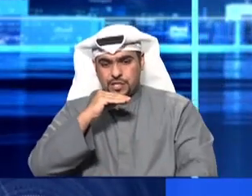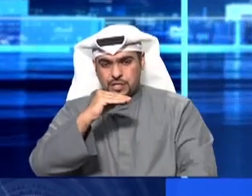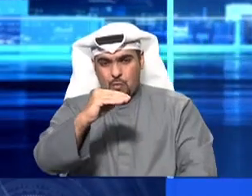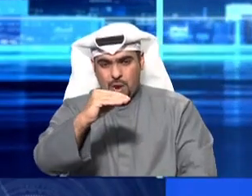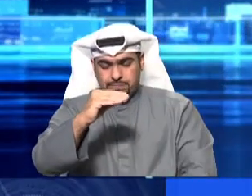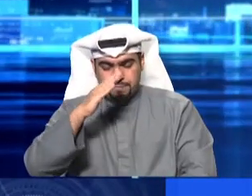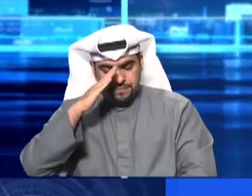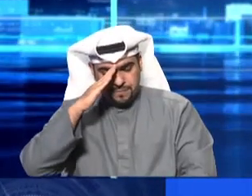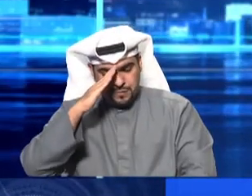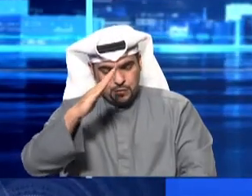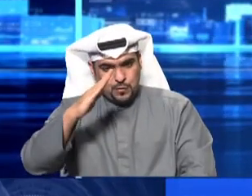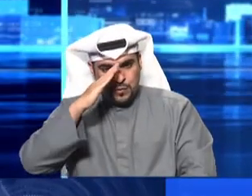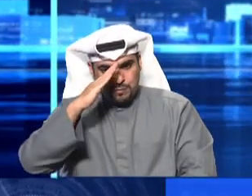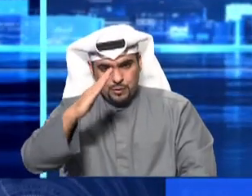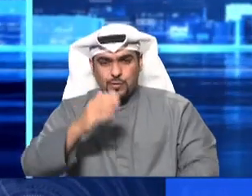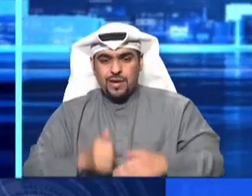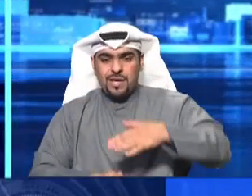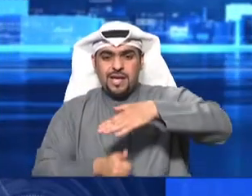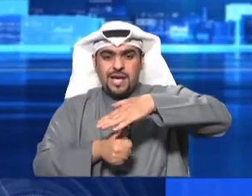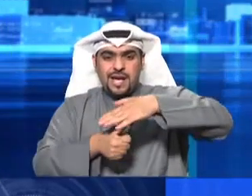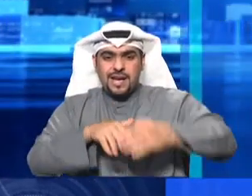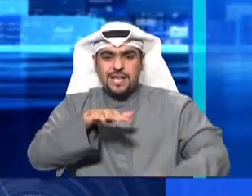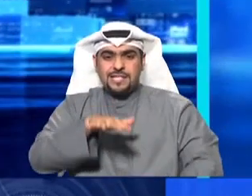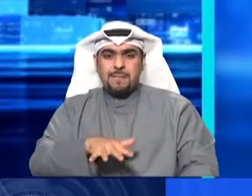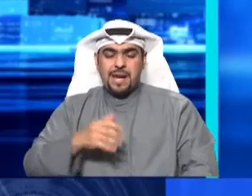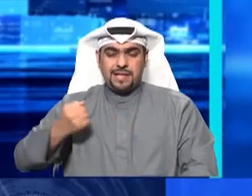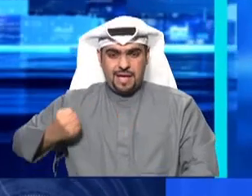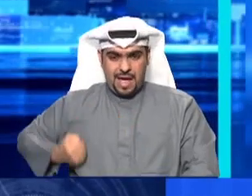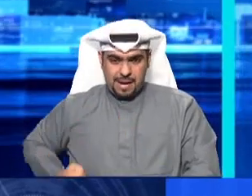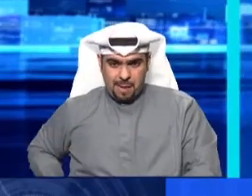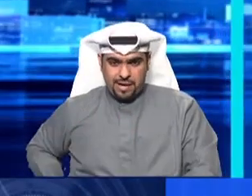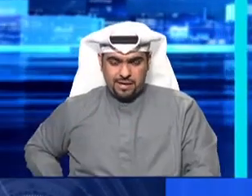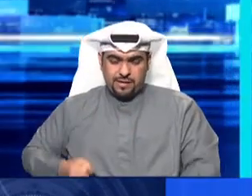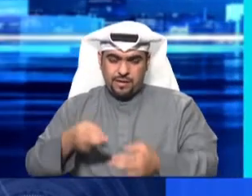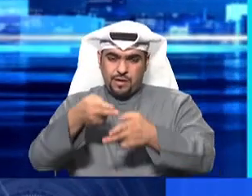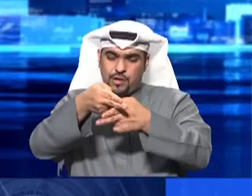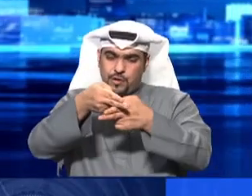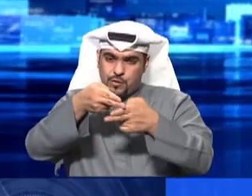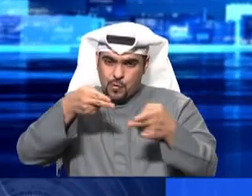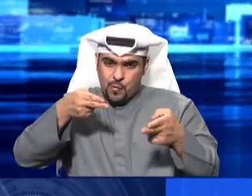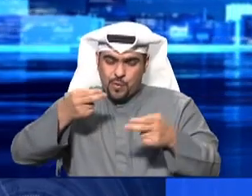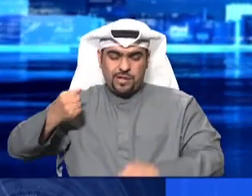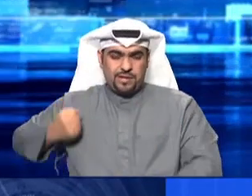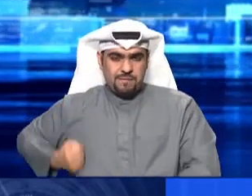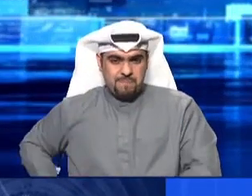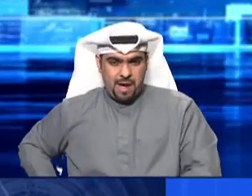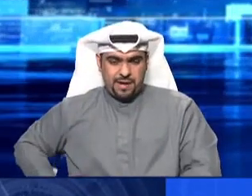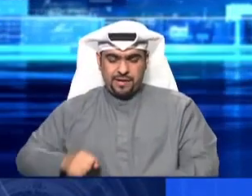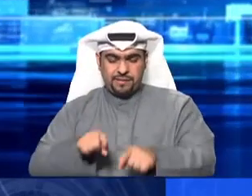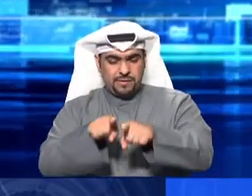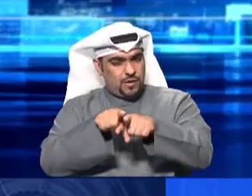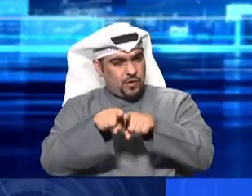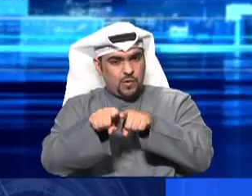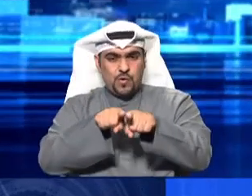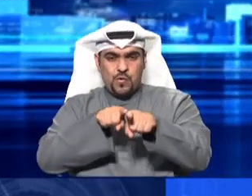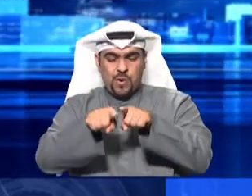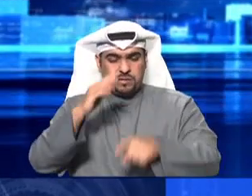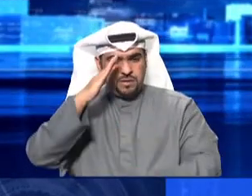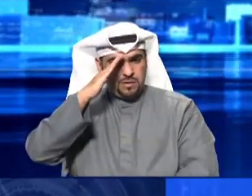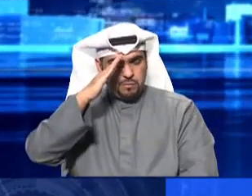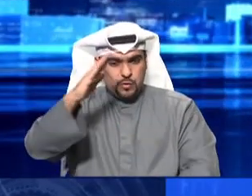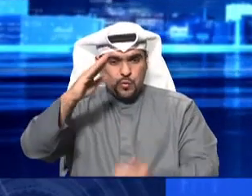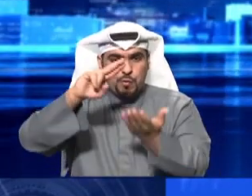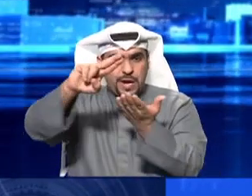الجابر الصباح حفظه الله ورعاه ببرقية جوابية ضمنها خالص شكره على ما عبر عنه أخوه صاحب